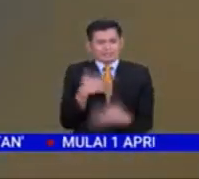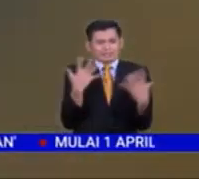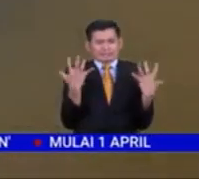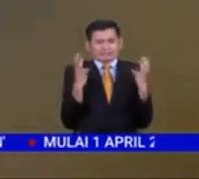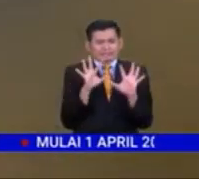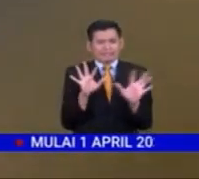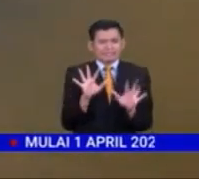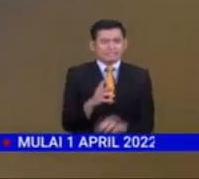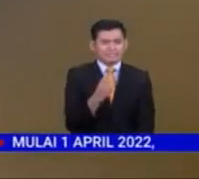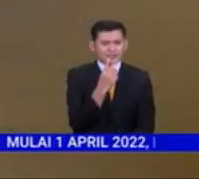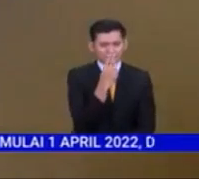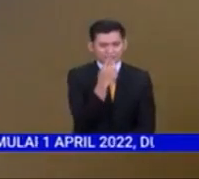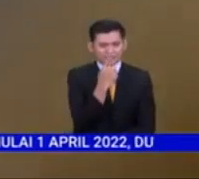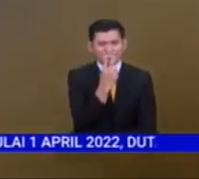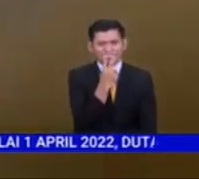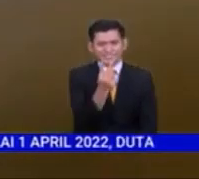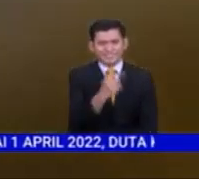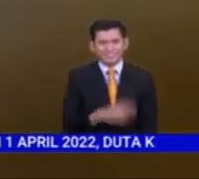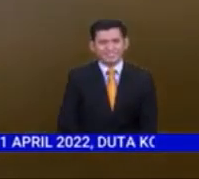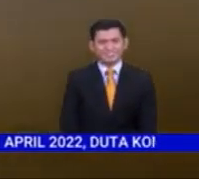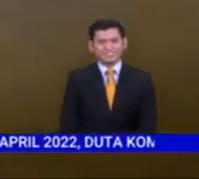geli.